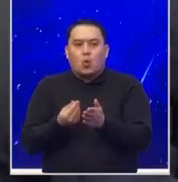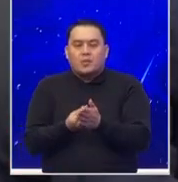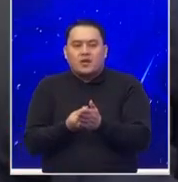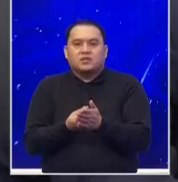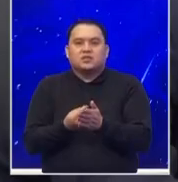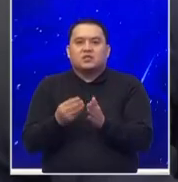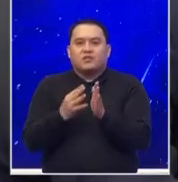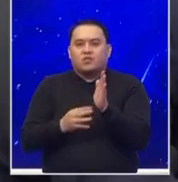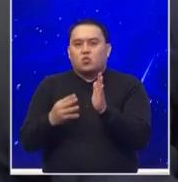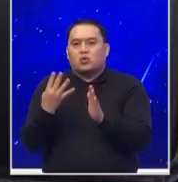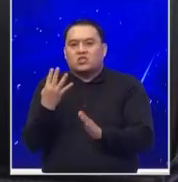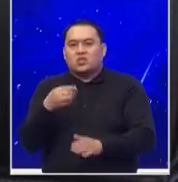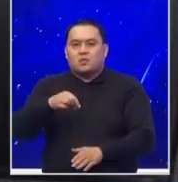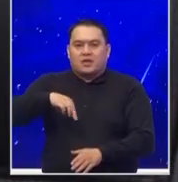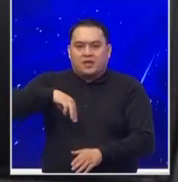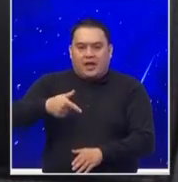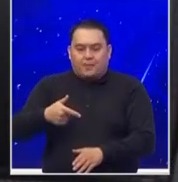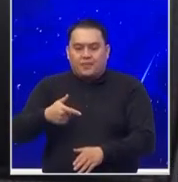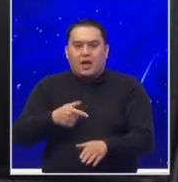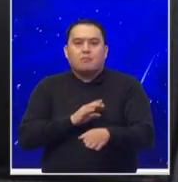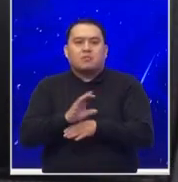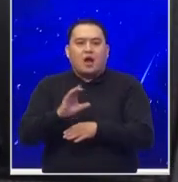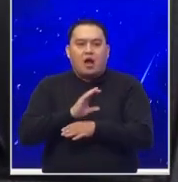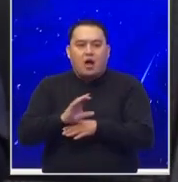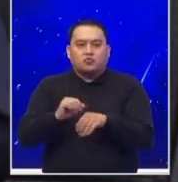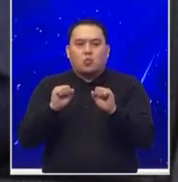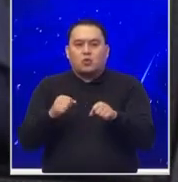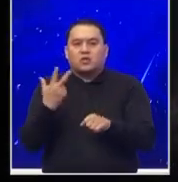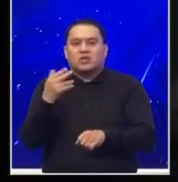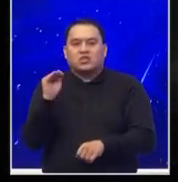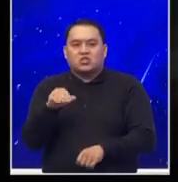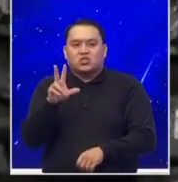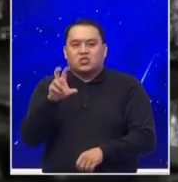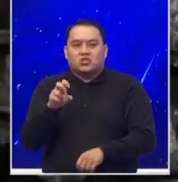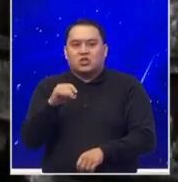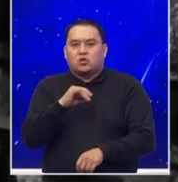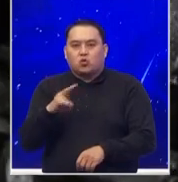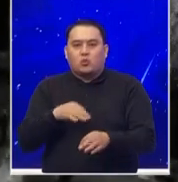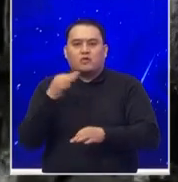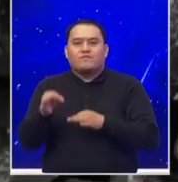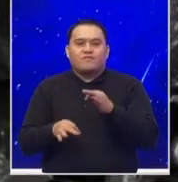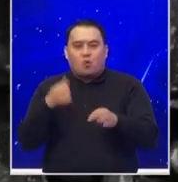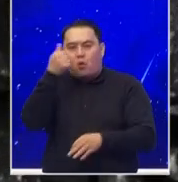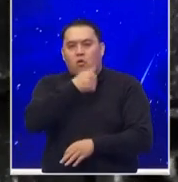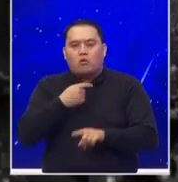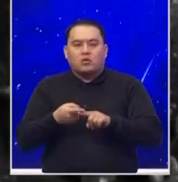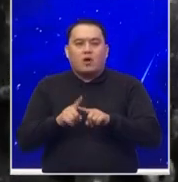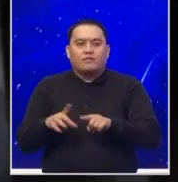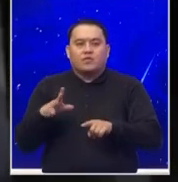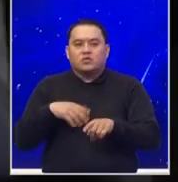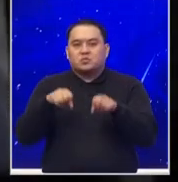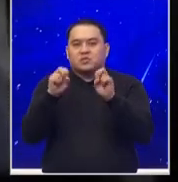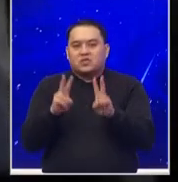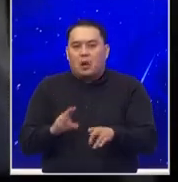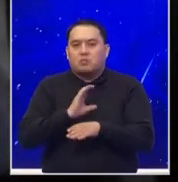вольфрамы 94 миллиарда тенге, а производственная мощность 3300 тонн руды в год. При этом, как заверяют специалисты,